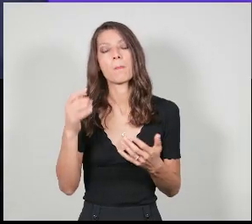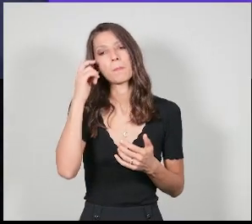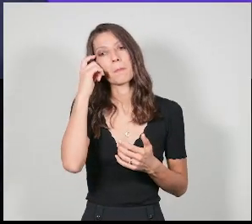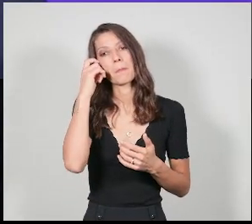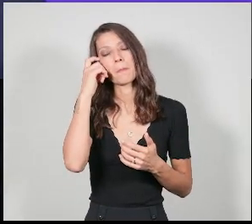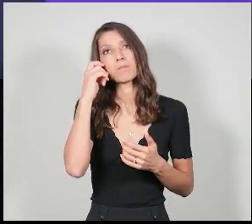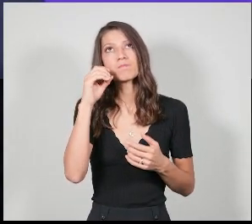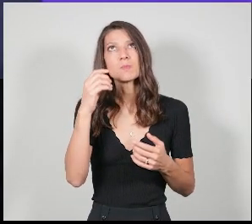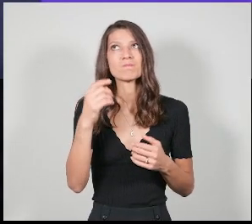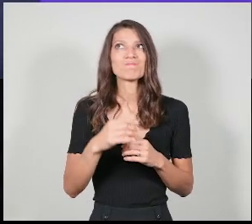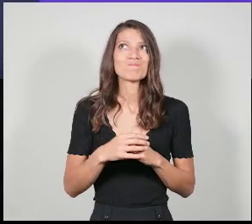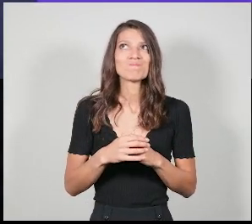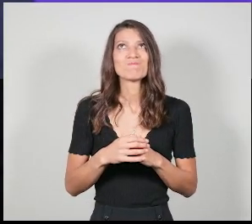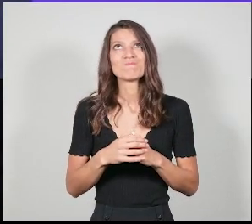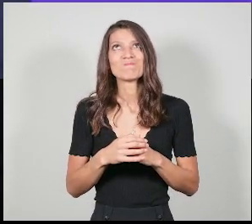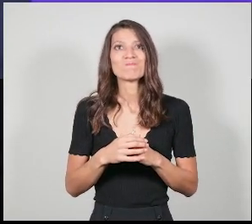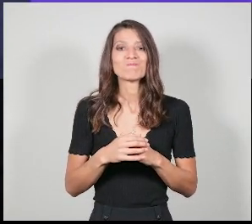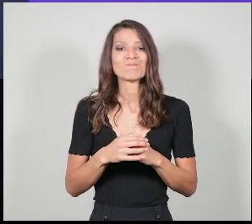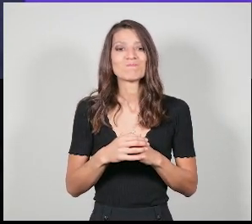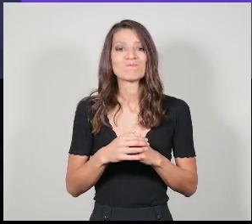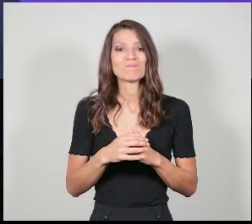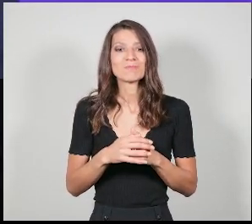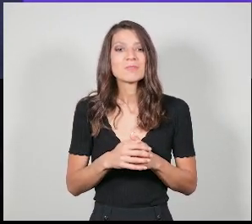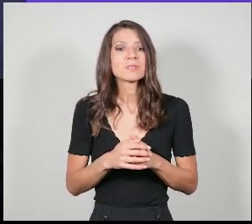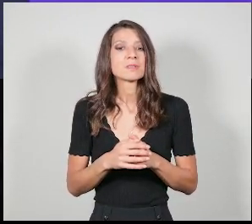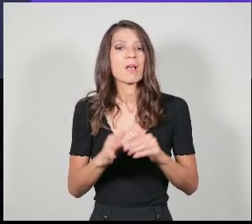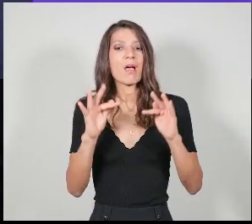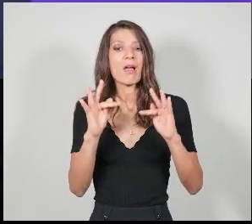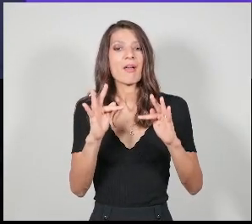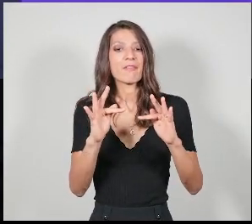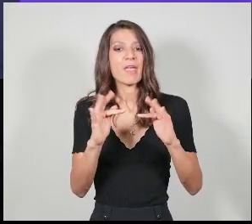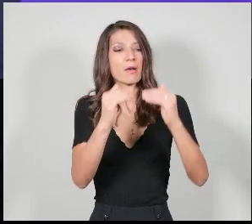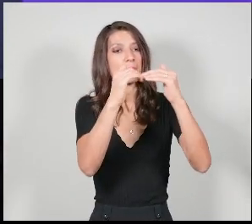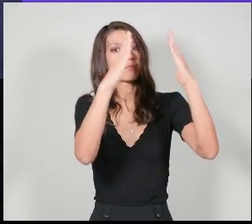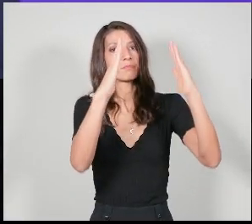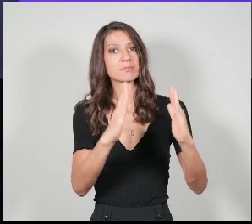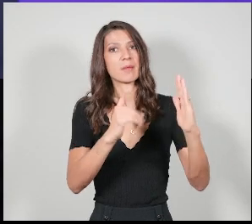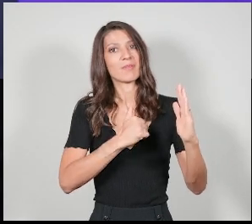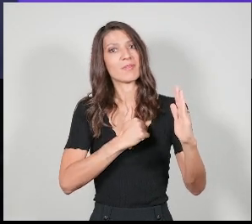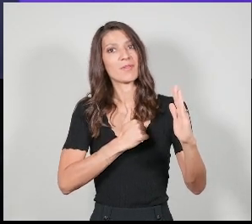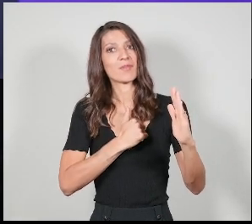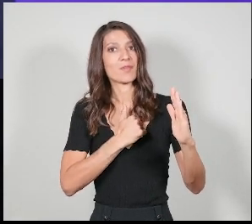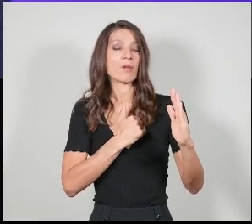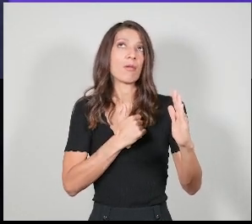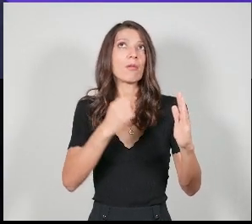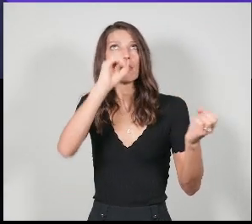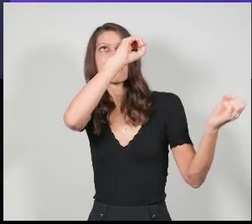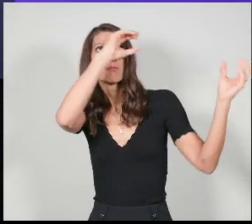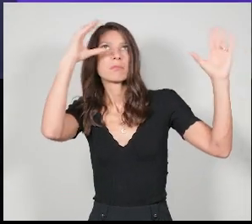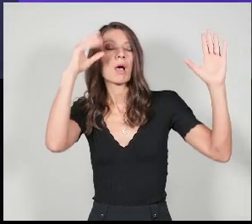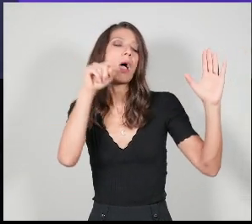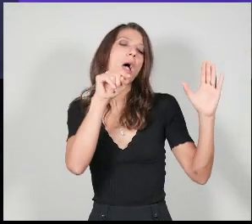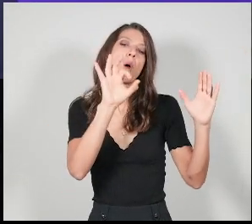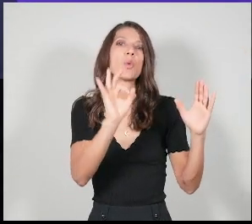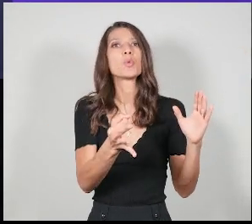une illusion dans le postulat du virage domiciliaire, c'est que le domicile privé des personnes serait nécessairement et en toutes